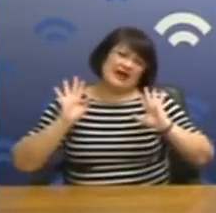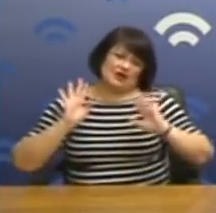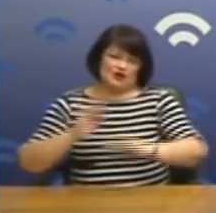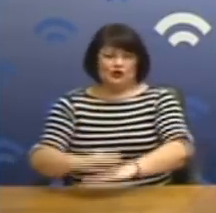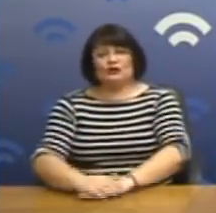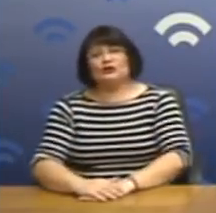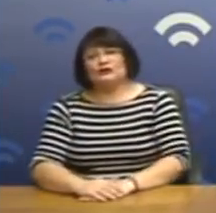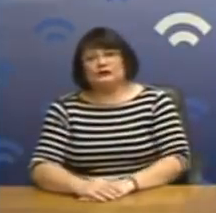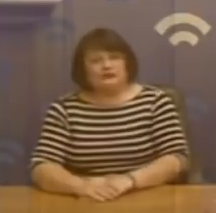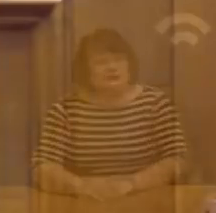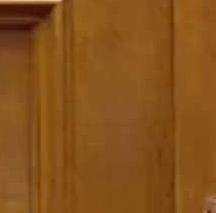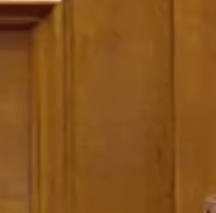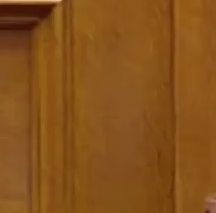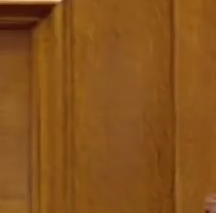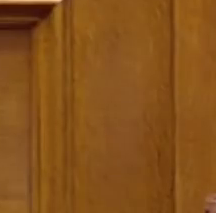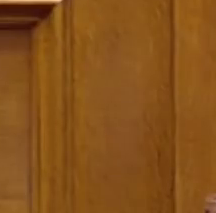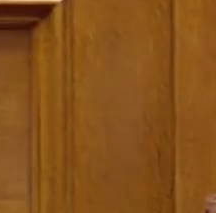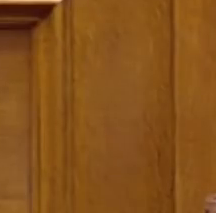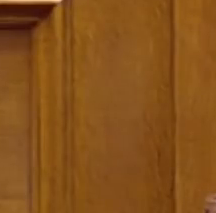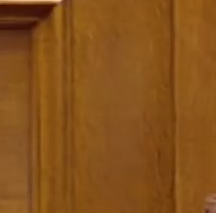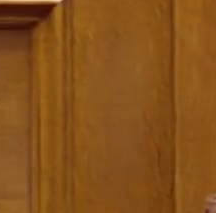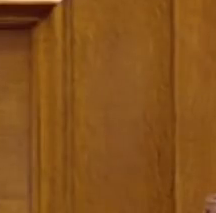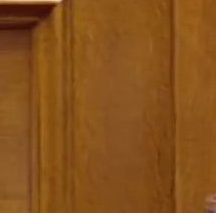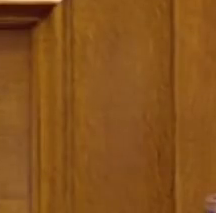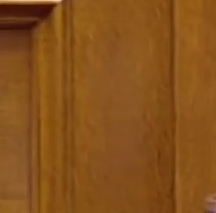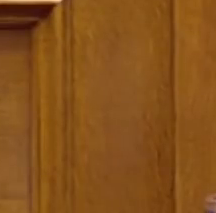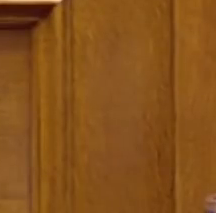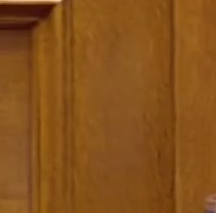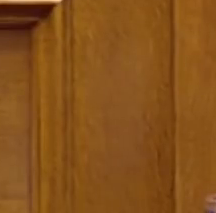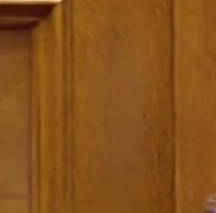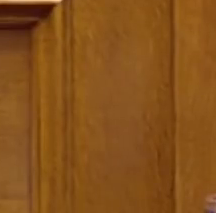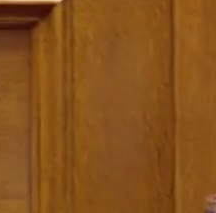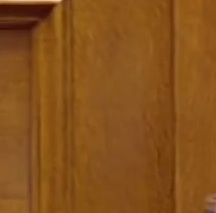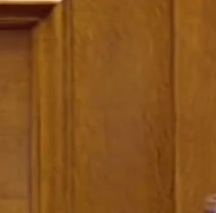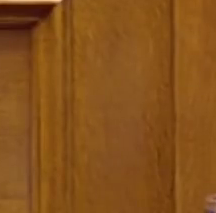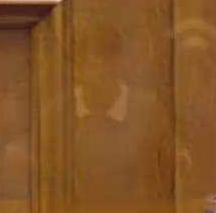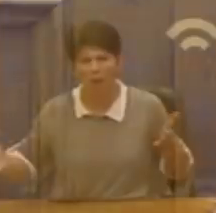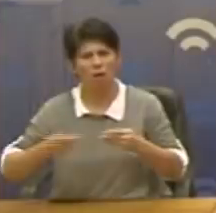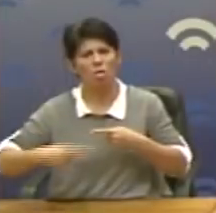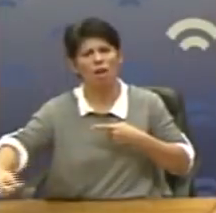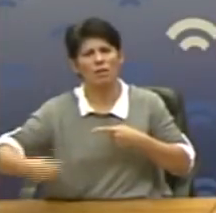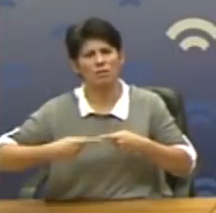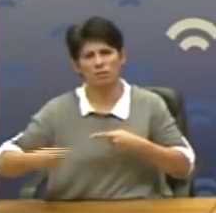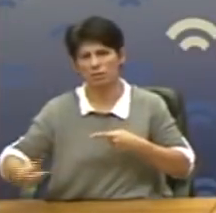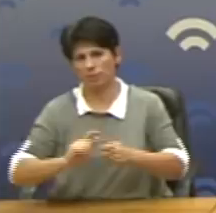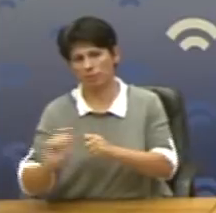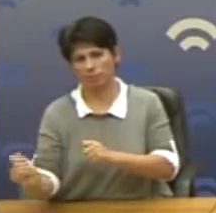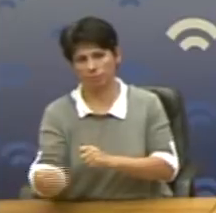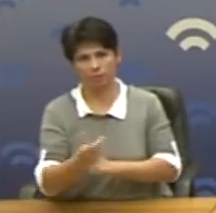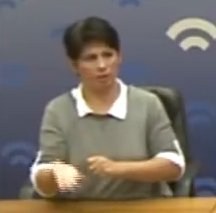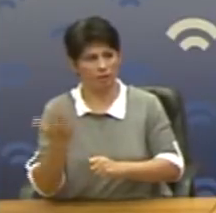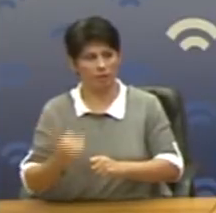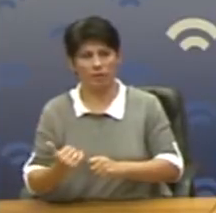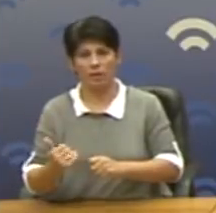συμβασιούχοι και συχνά και αυτοί μένουν απλήρωτοι για μεγάλα χρονικά διαστήματα. Το ζήτημα δεν είναι αν θα